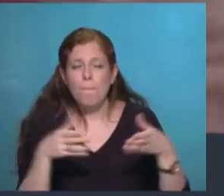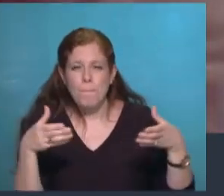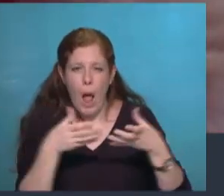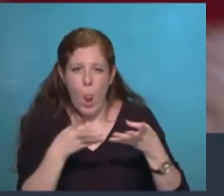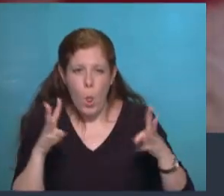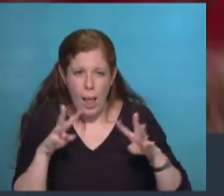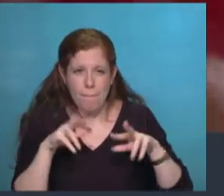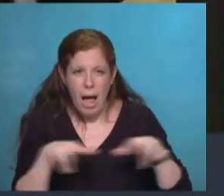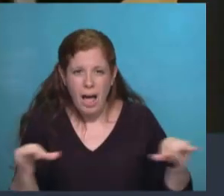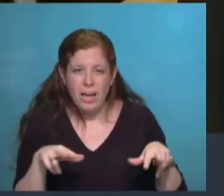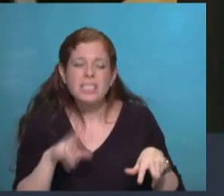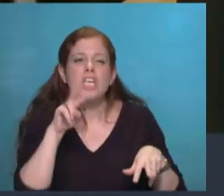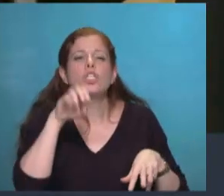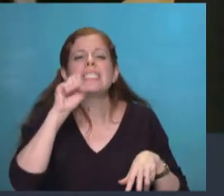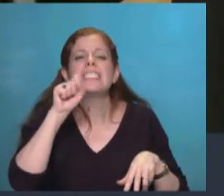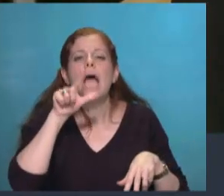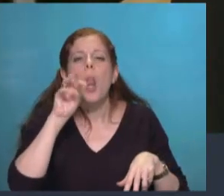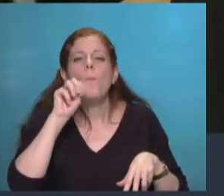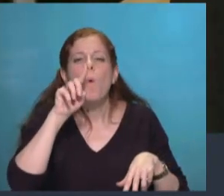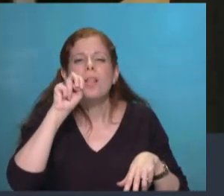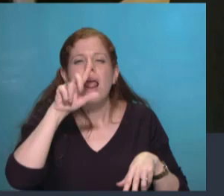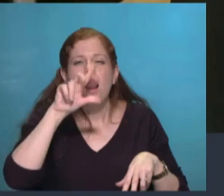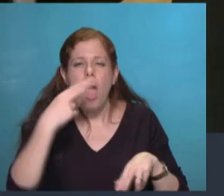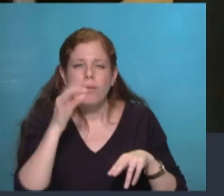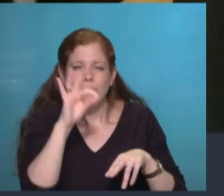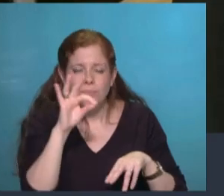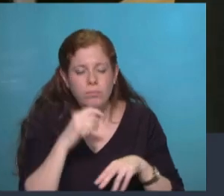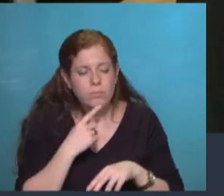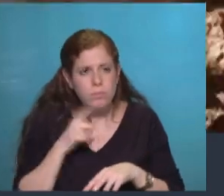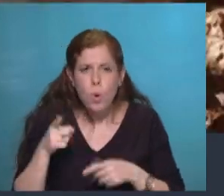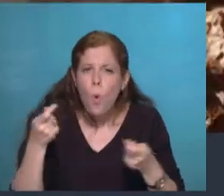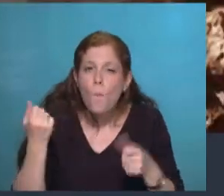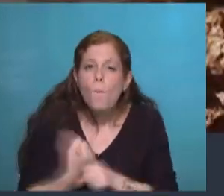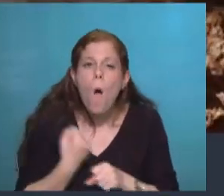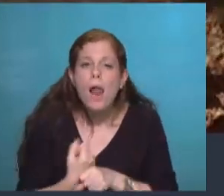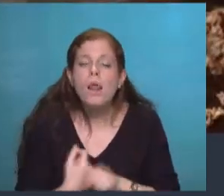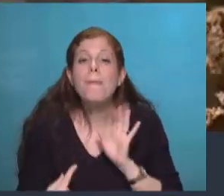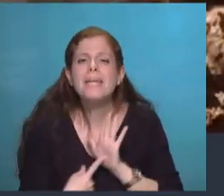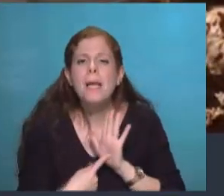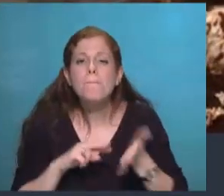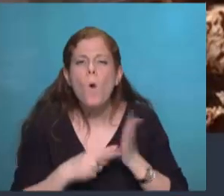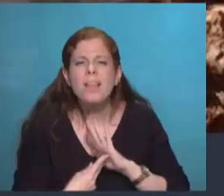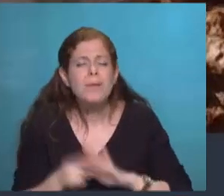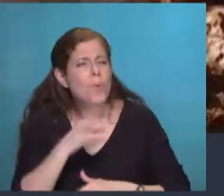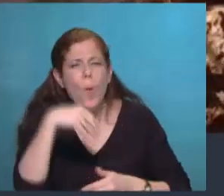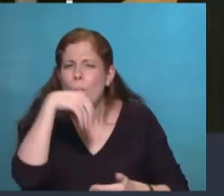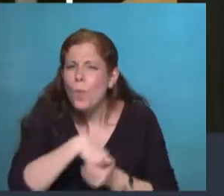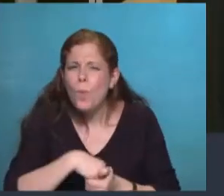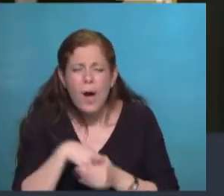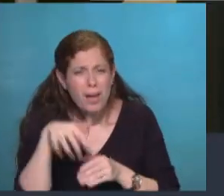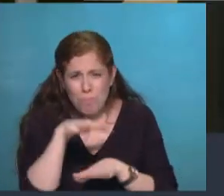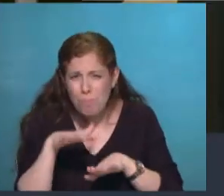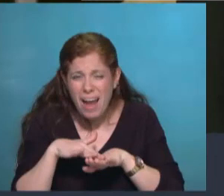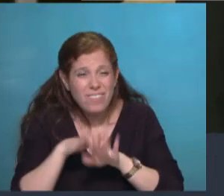נגועים בסלמונלה. מנכ״ל משרד החקלאות פועל ממניעים פוליטיים גרדה. הוא אינו מעורה בענף הזה כלל וכלל.